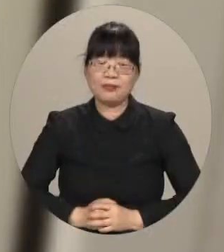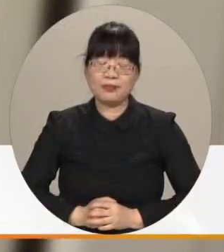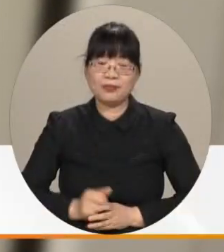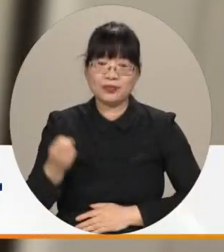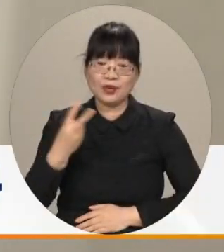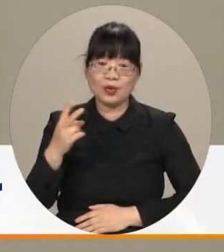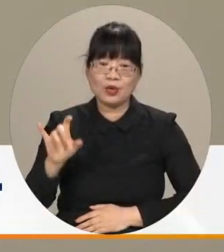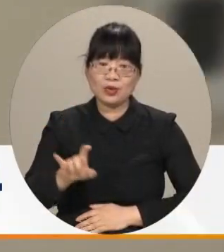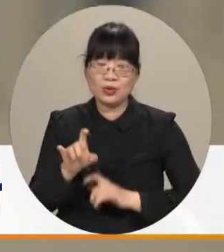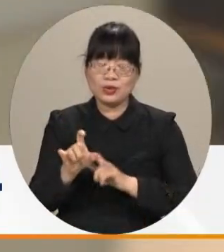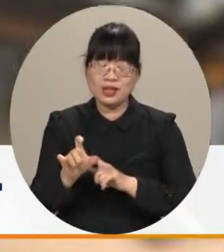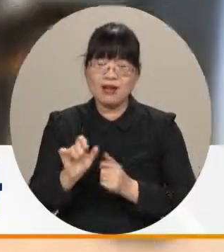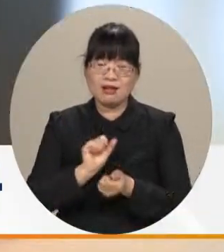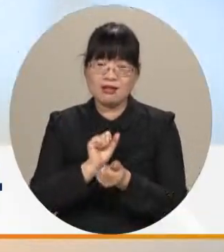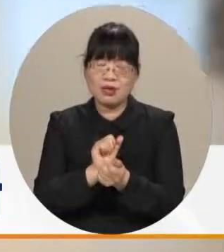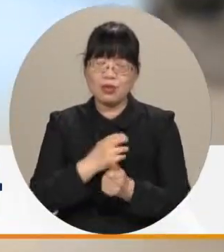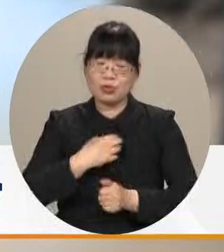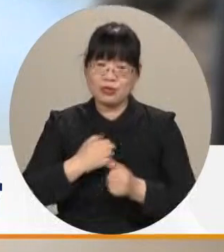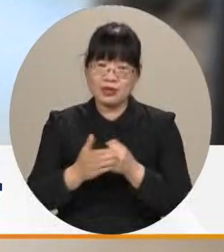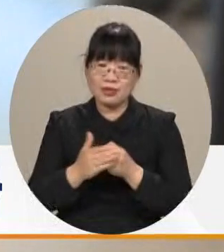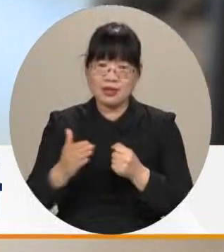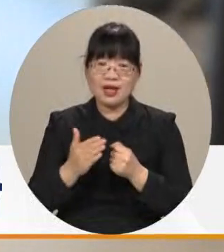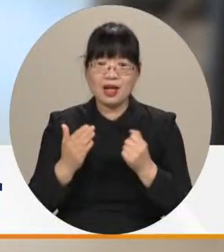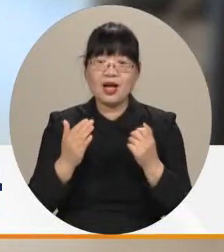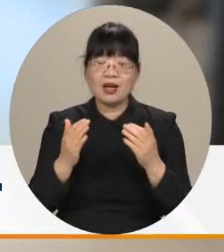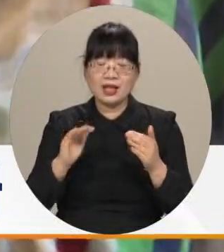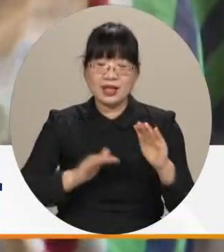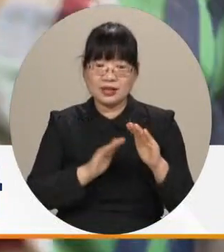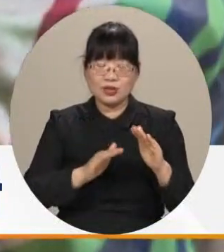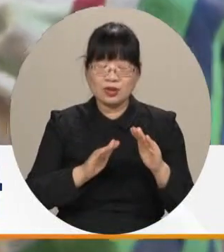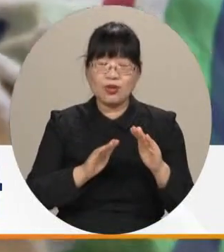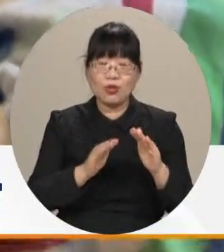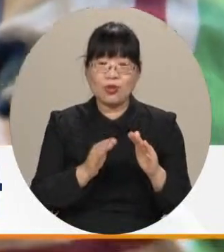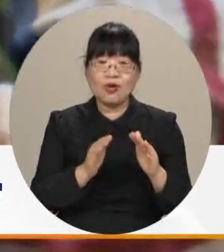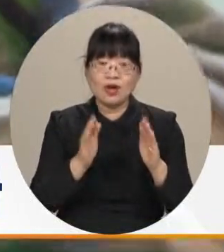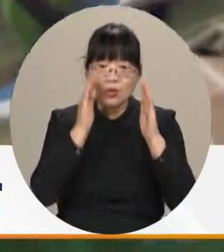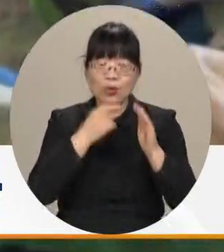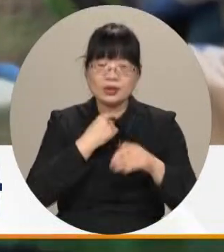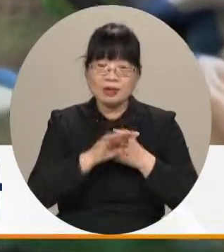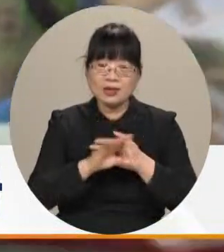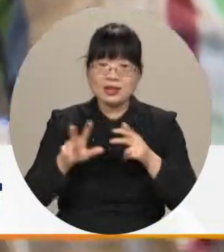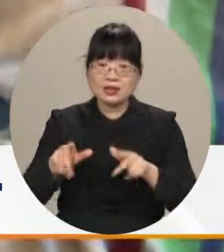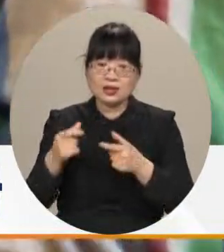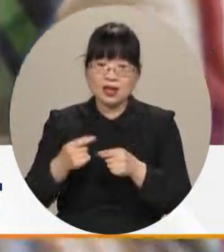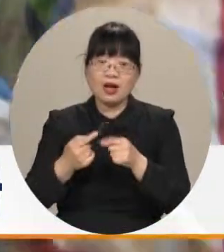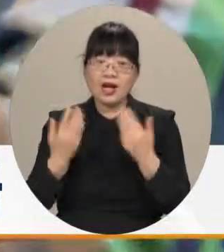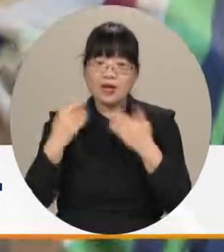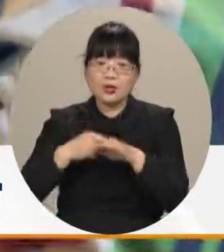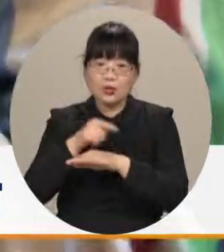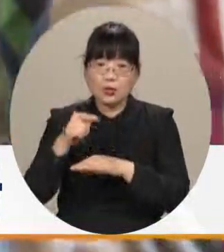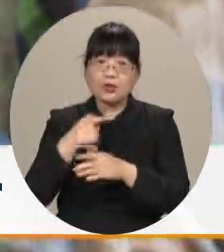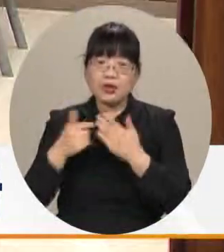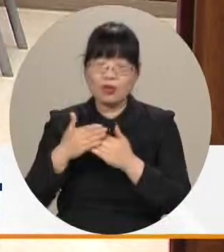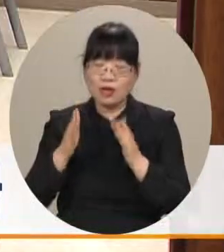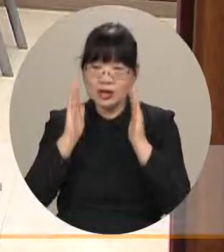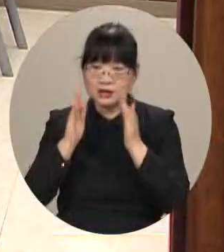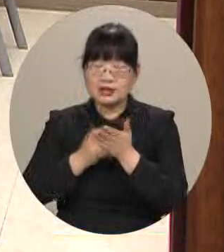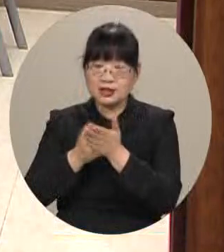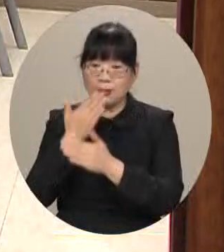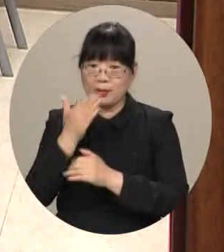또 코로나 감염 무료로 가정학습을 원하는 학생은 지금처럼 교회 체험학습을 신청할 수 있습니다